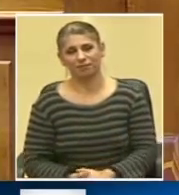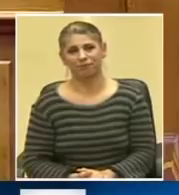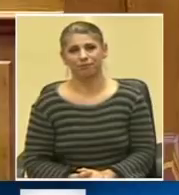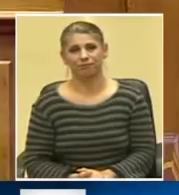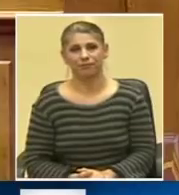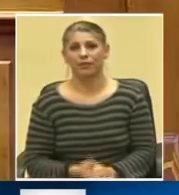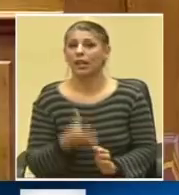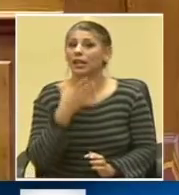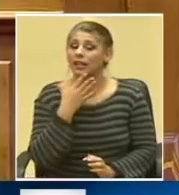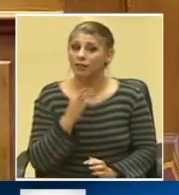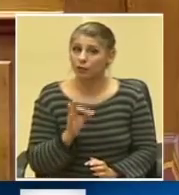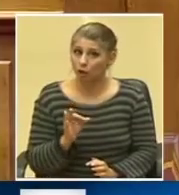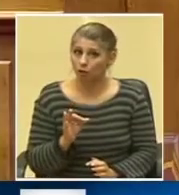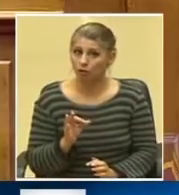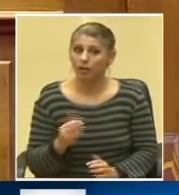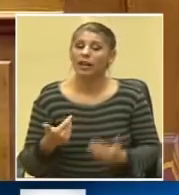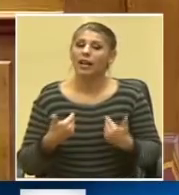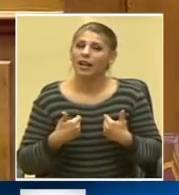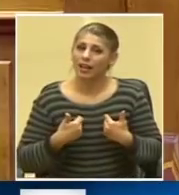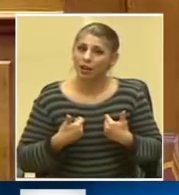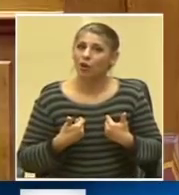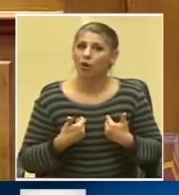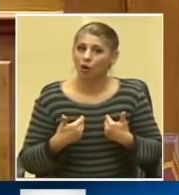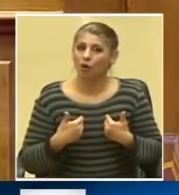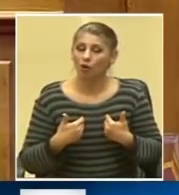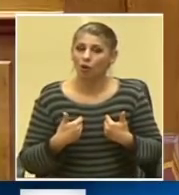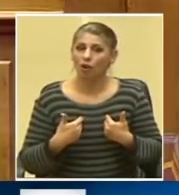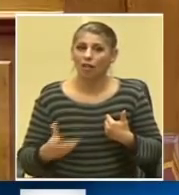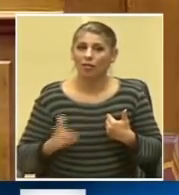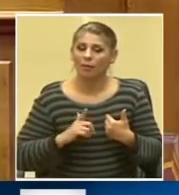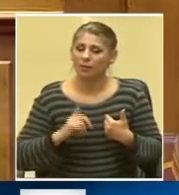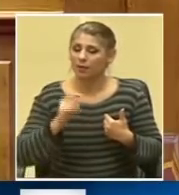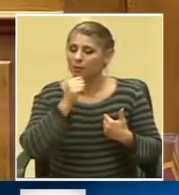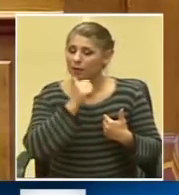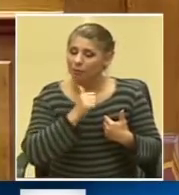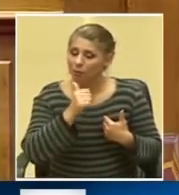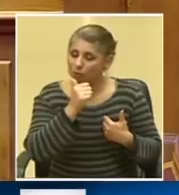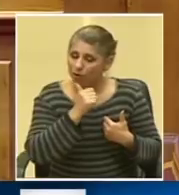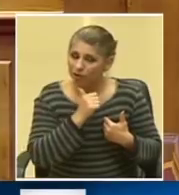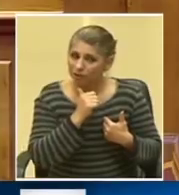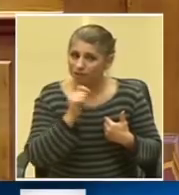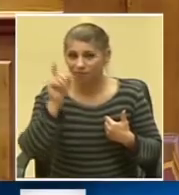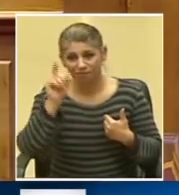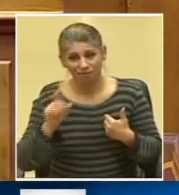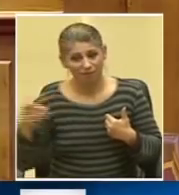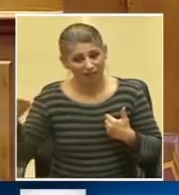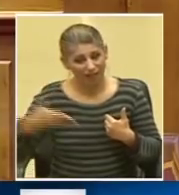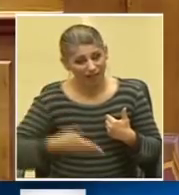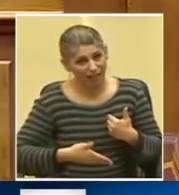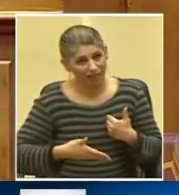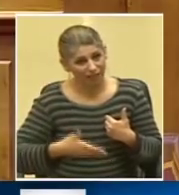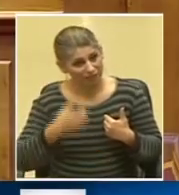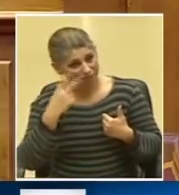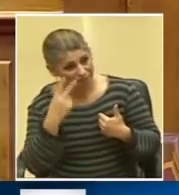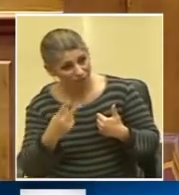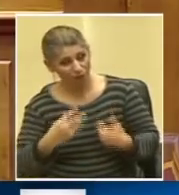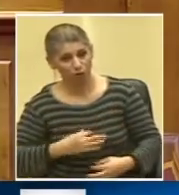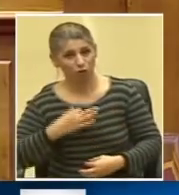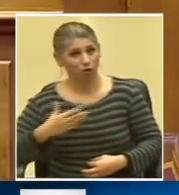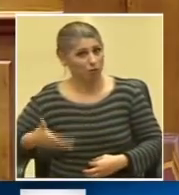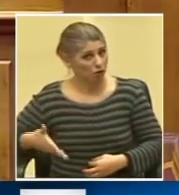αυτό εγώ θα περιμένω με υπομονή, μήπως έρθει και φανεί ο κύριος Μητσοτάκης να πει